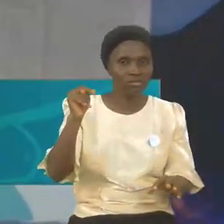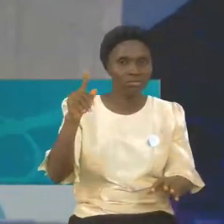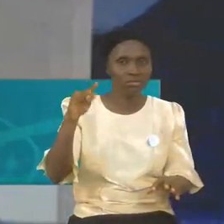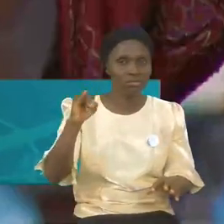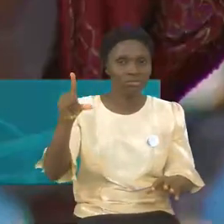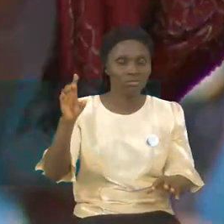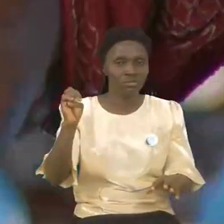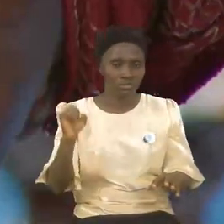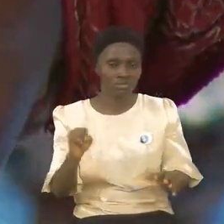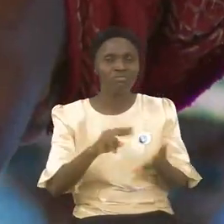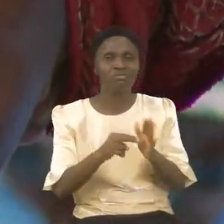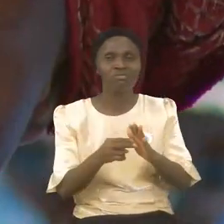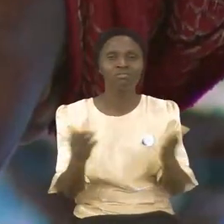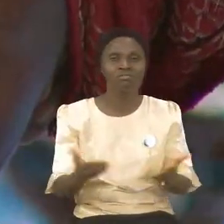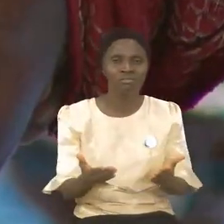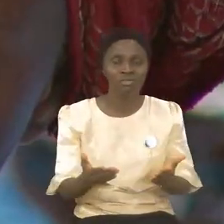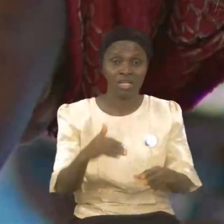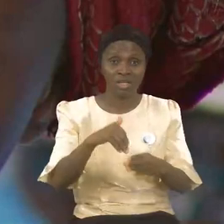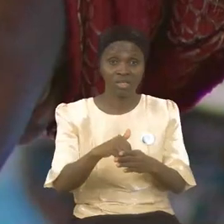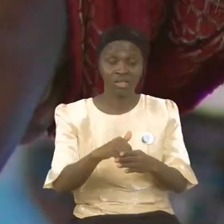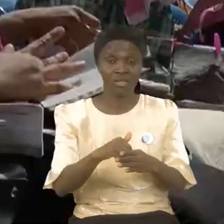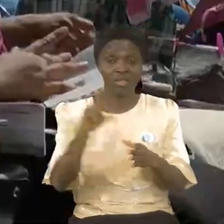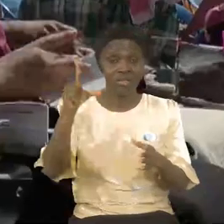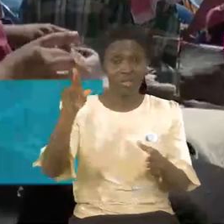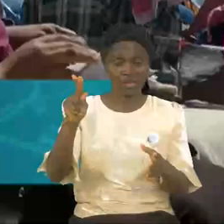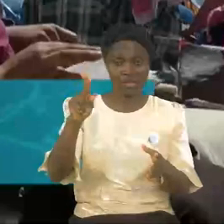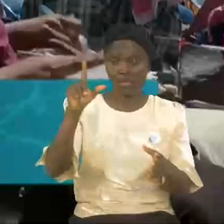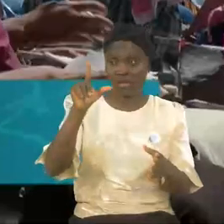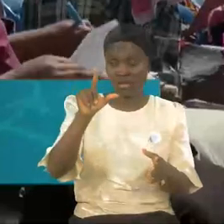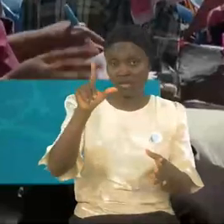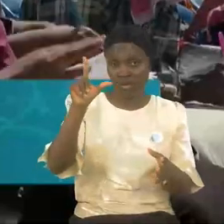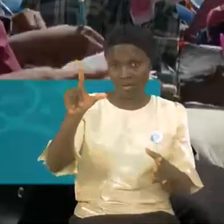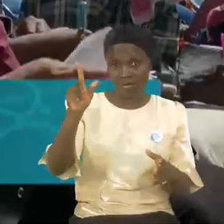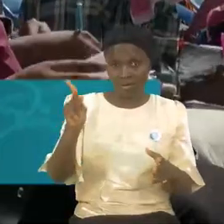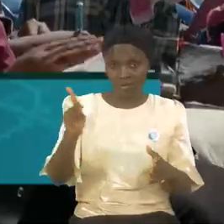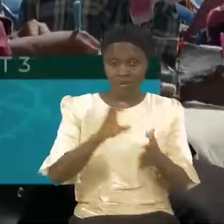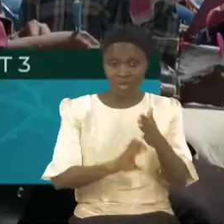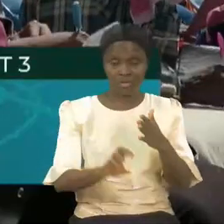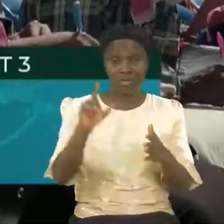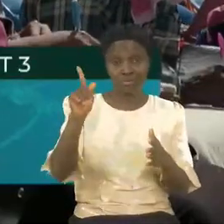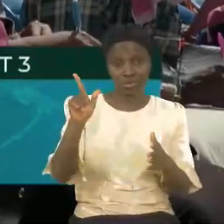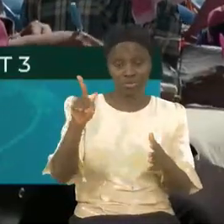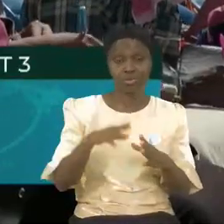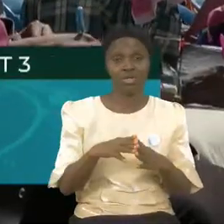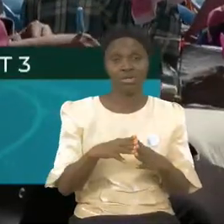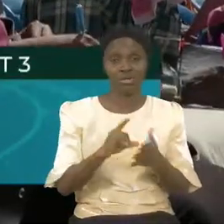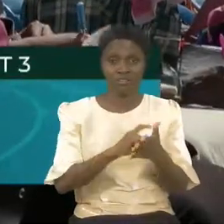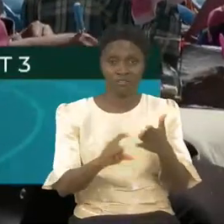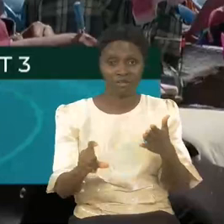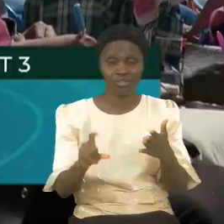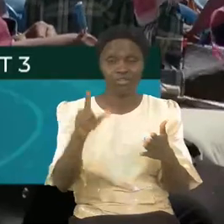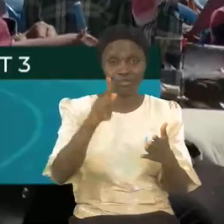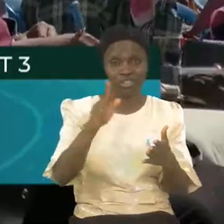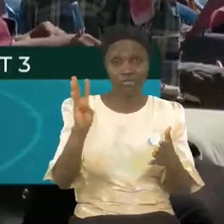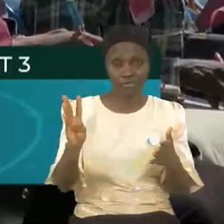nations voyons le cas 21 Luc 21 voie le